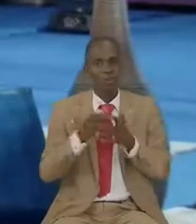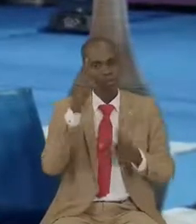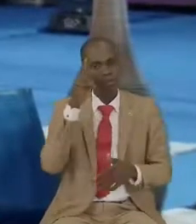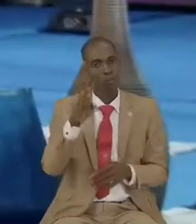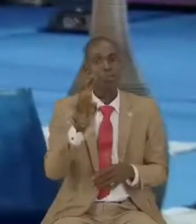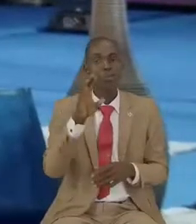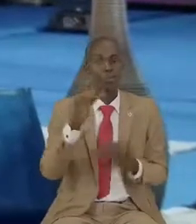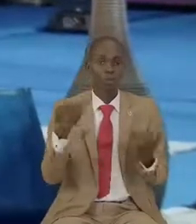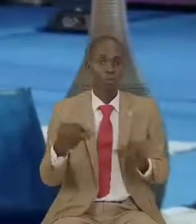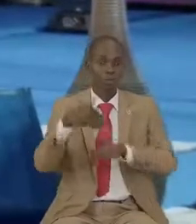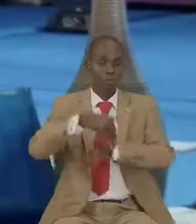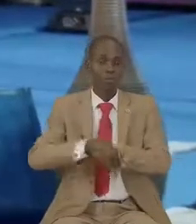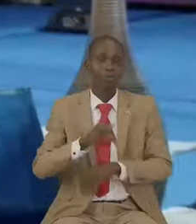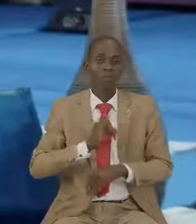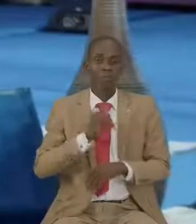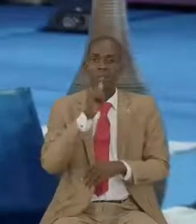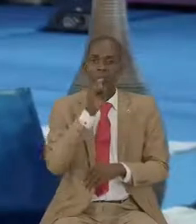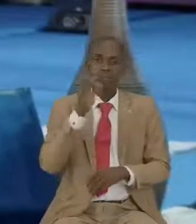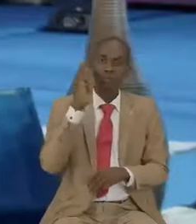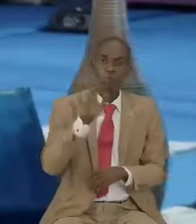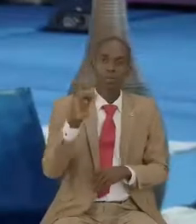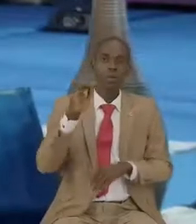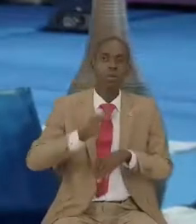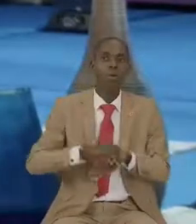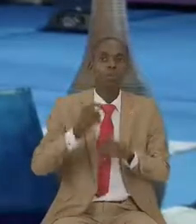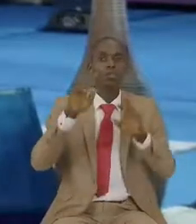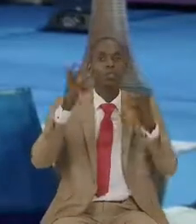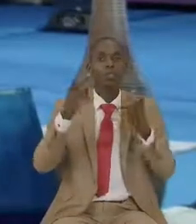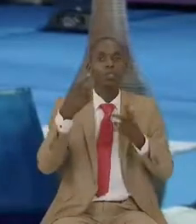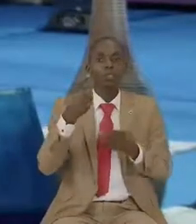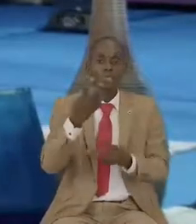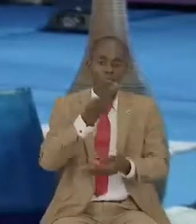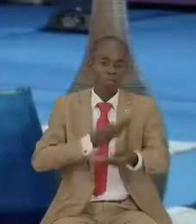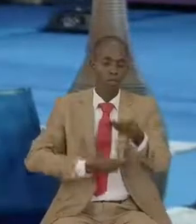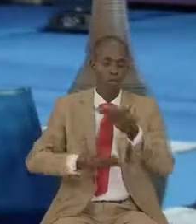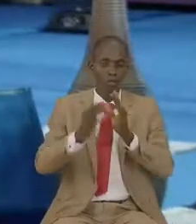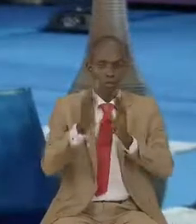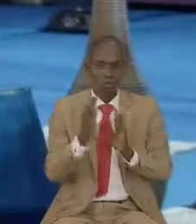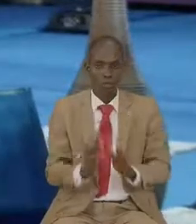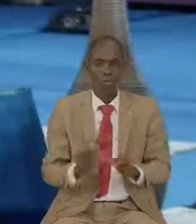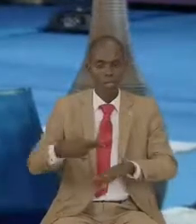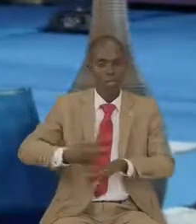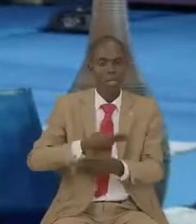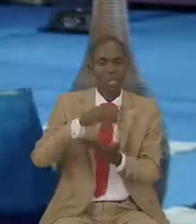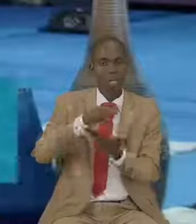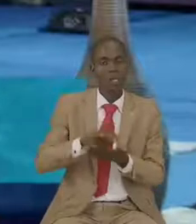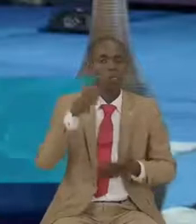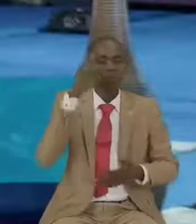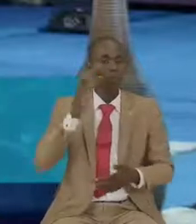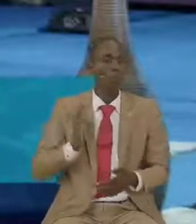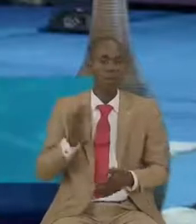autre personne est venue le faire pour toi. Donc ce soir, je parle de l'agneau